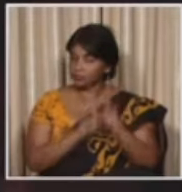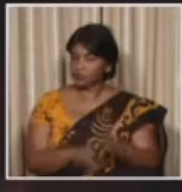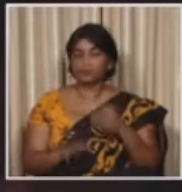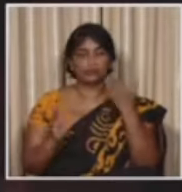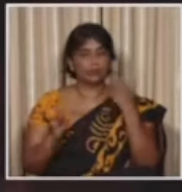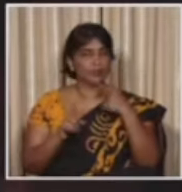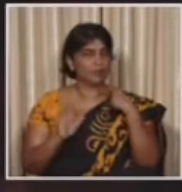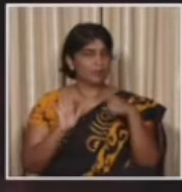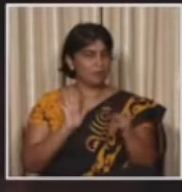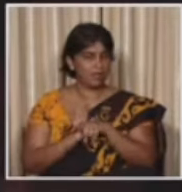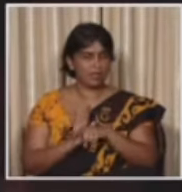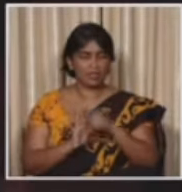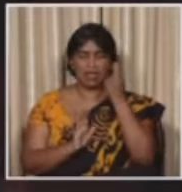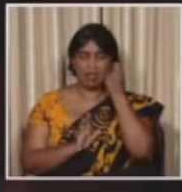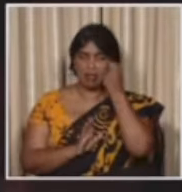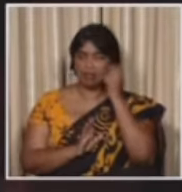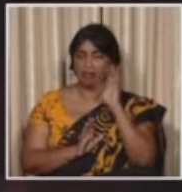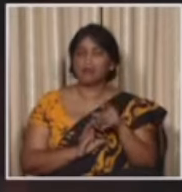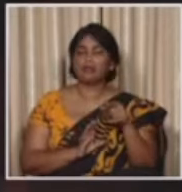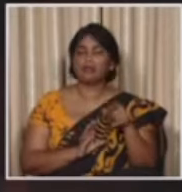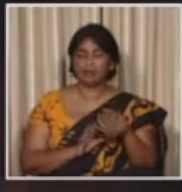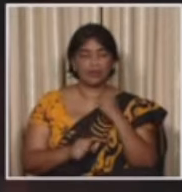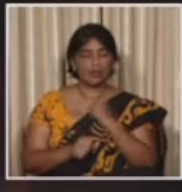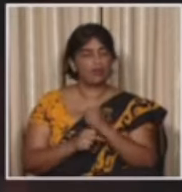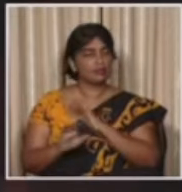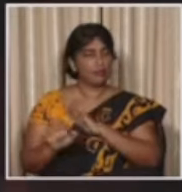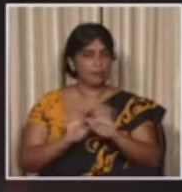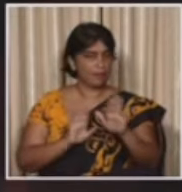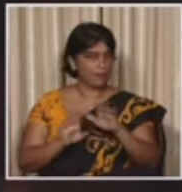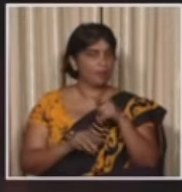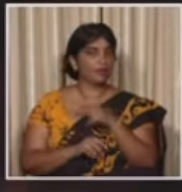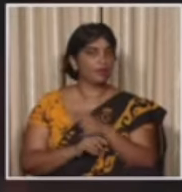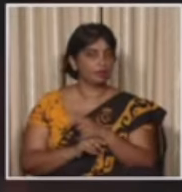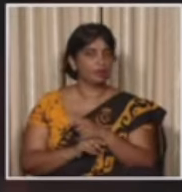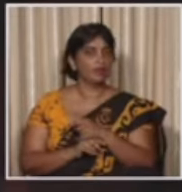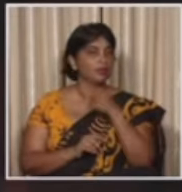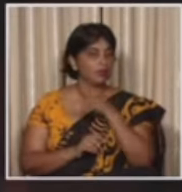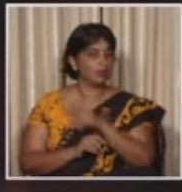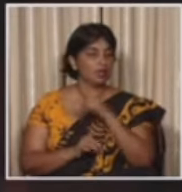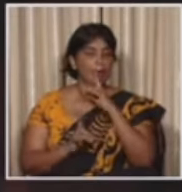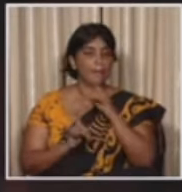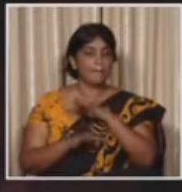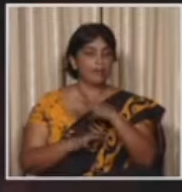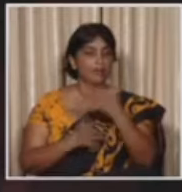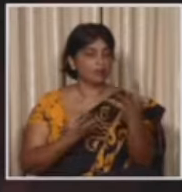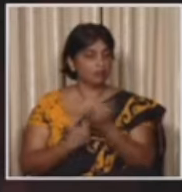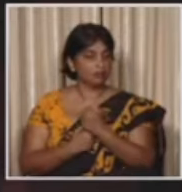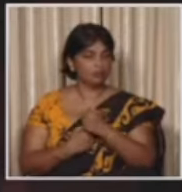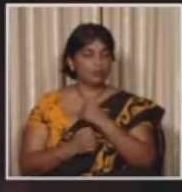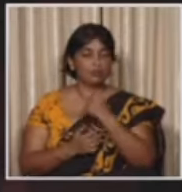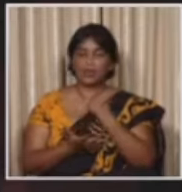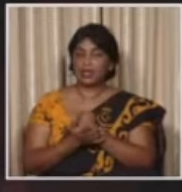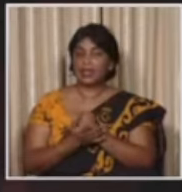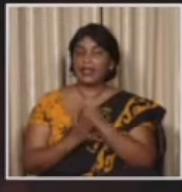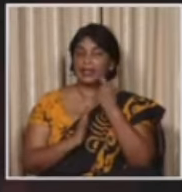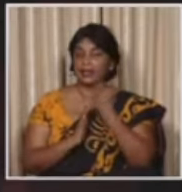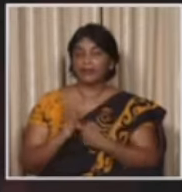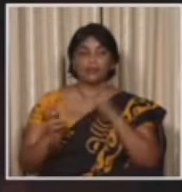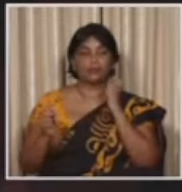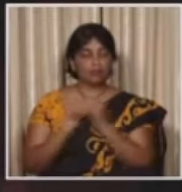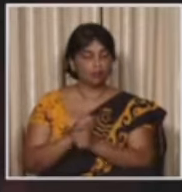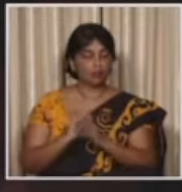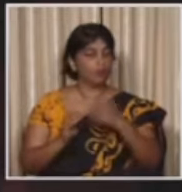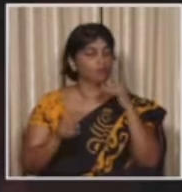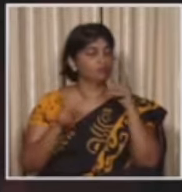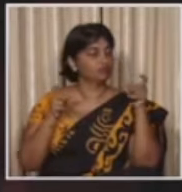ඍණාත්මක චින්තනයක් තිබුණු රාජ්‍ය පාර්ශවය, ඔව් පරාටේ නීතිය වෙනස් කරන්නට ඕන,